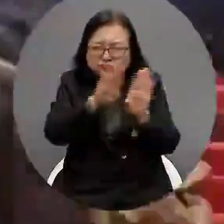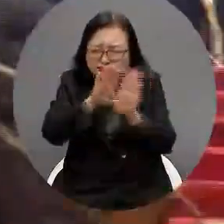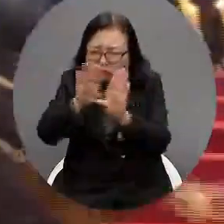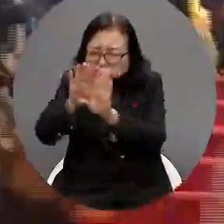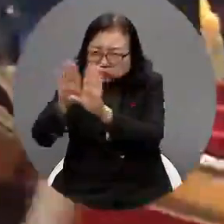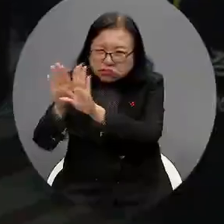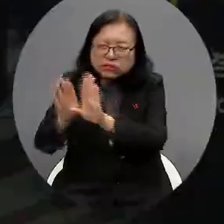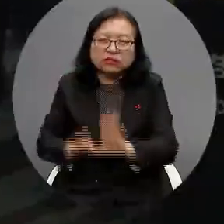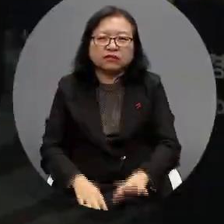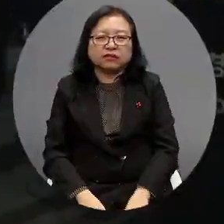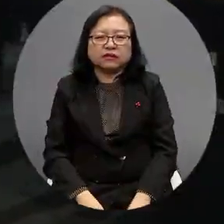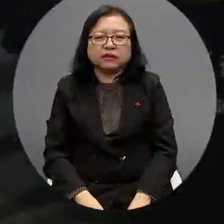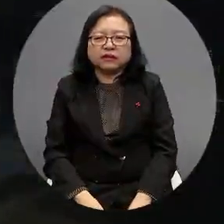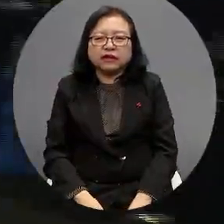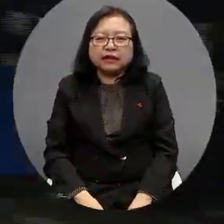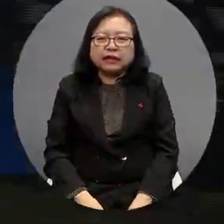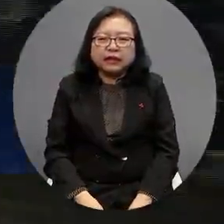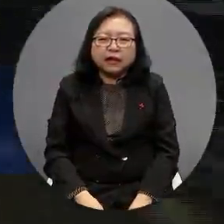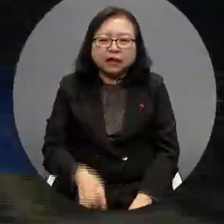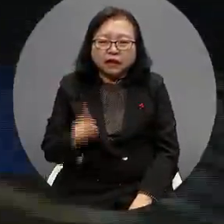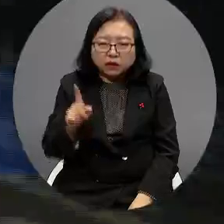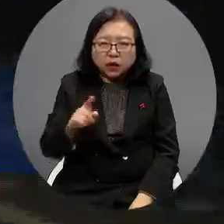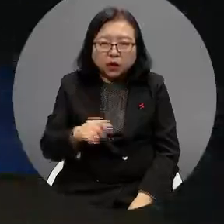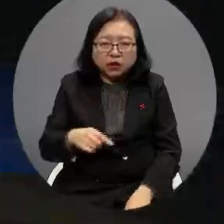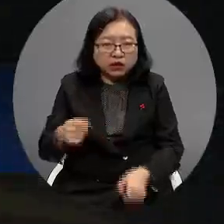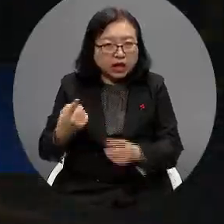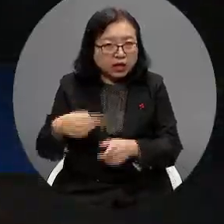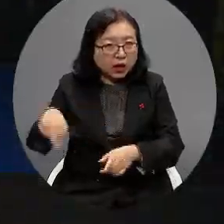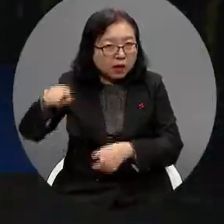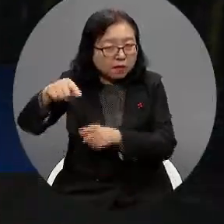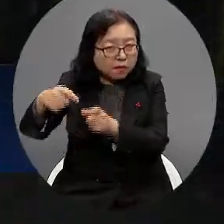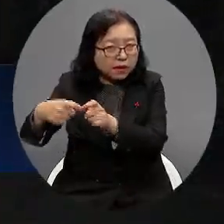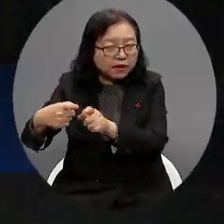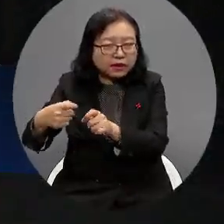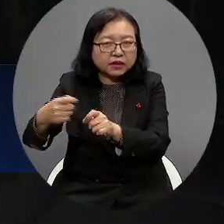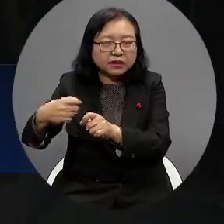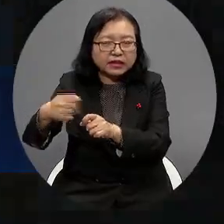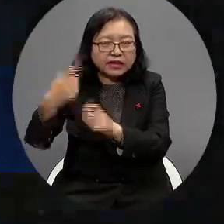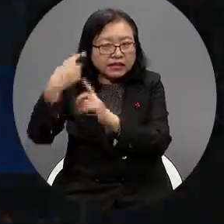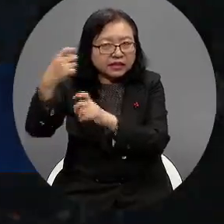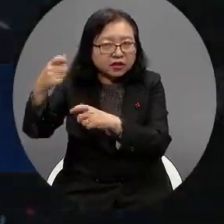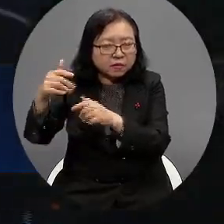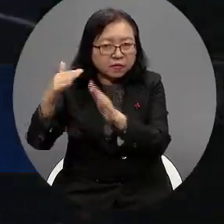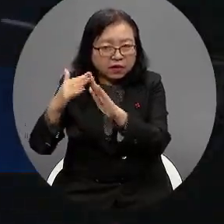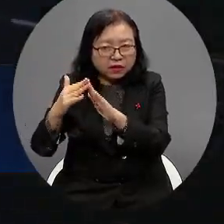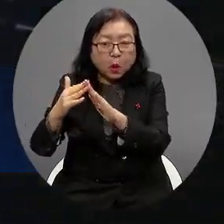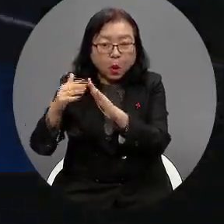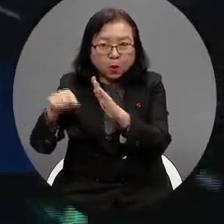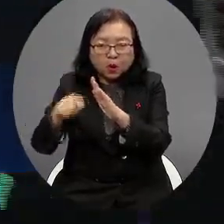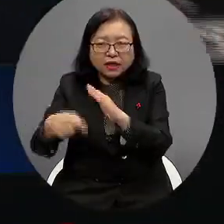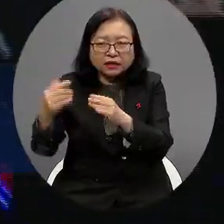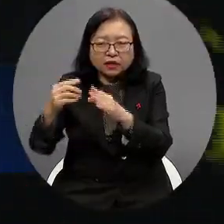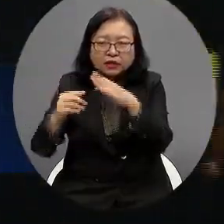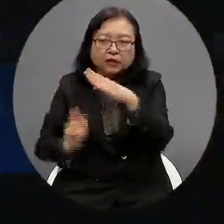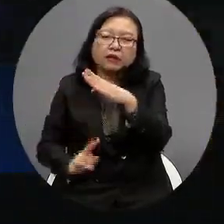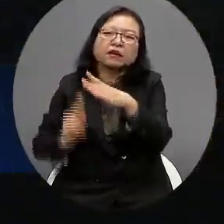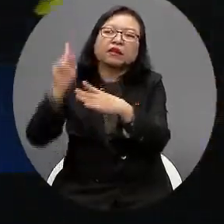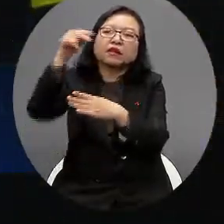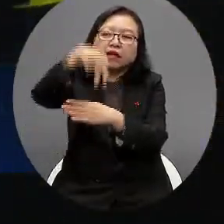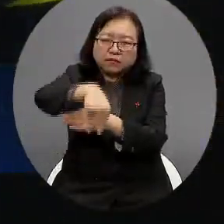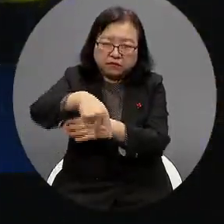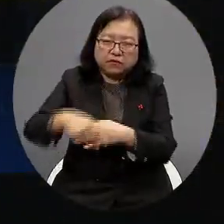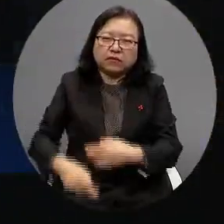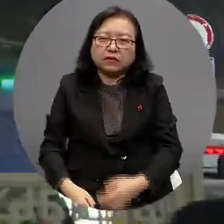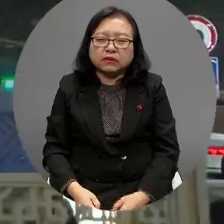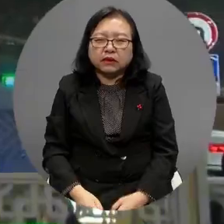상태였습니다. 이제 헌정기념관 쪽에 있는 거기서 하차해가지고 바로 담을 넘었죠. 담을